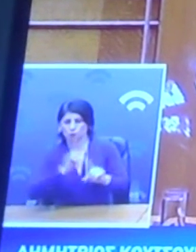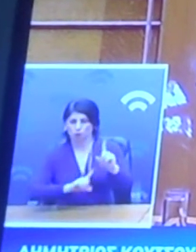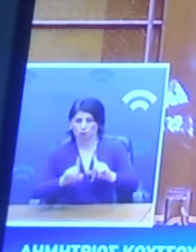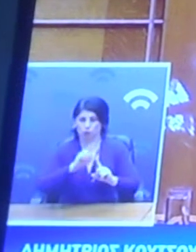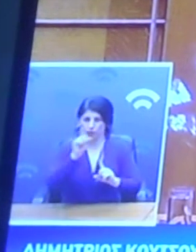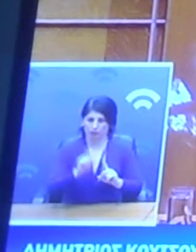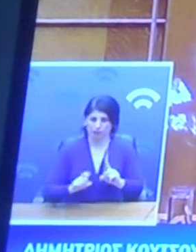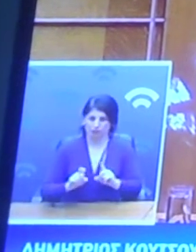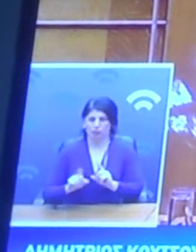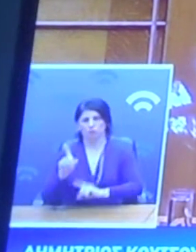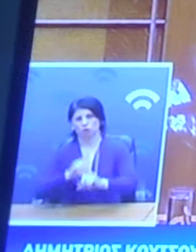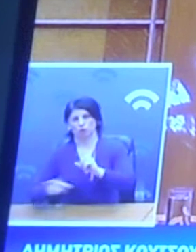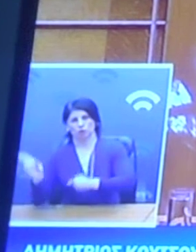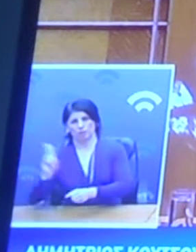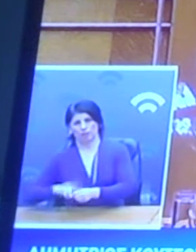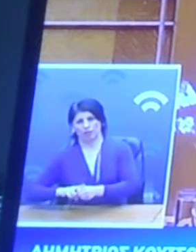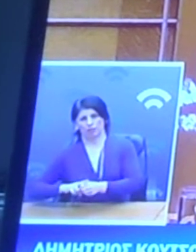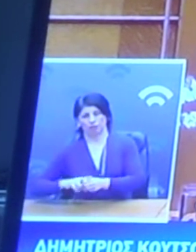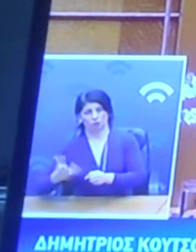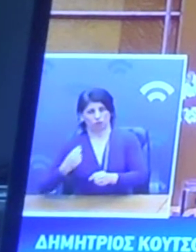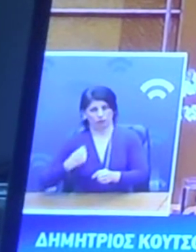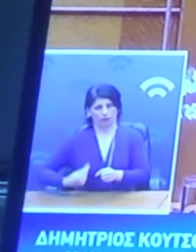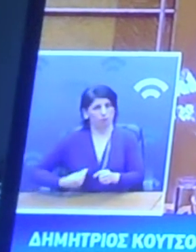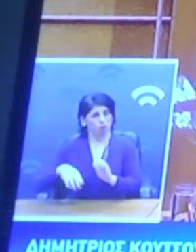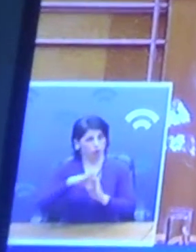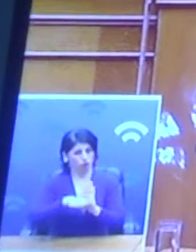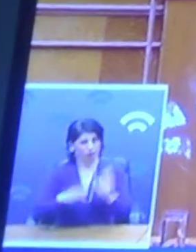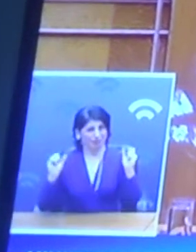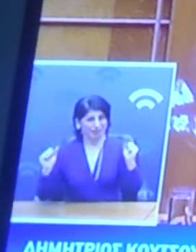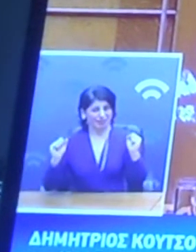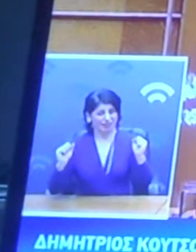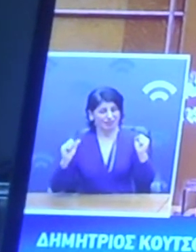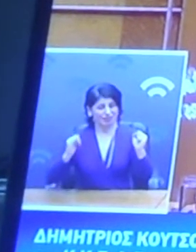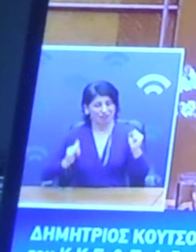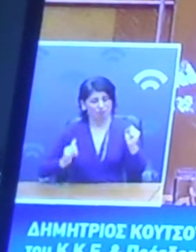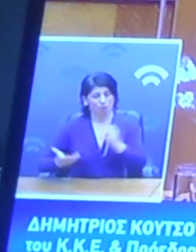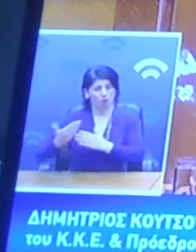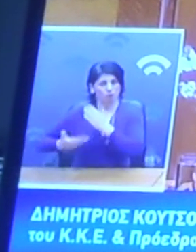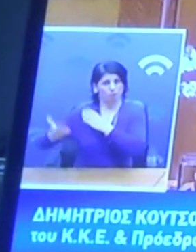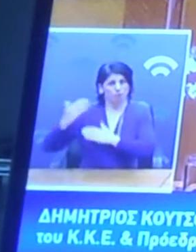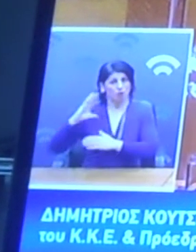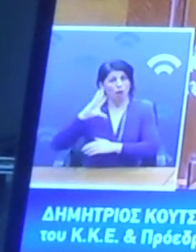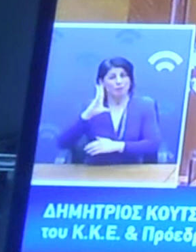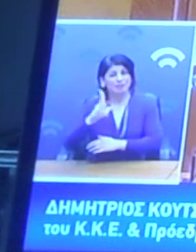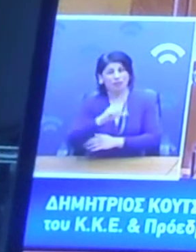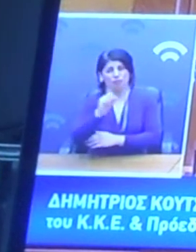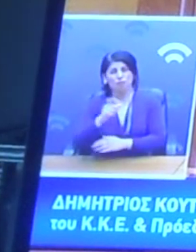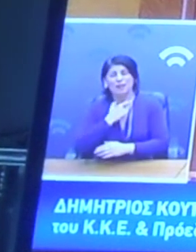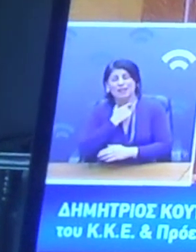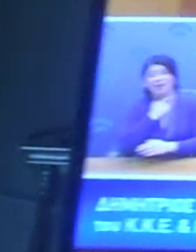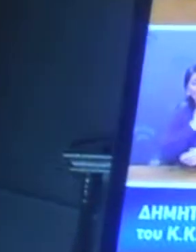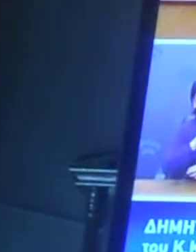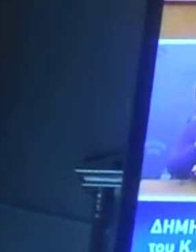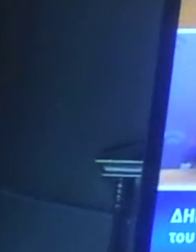πεθάνει. Το ότι το δημόσιο σύστημα υγείας είναι πολύ πίσω, ακόμα και από τις καθημερινές ανάγκες του λαού, πολύ περισσότερο